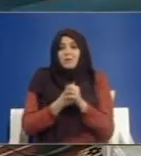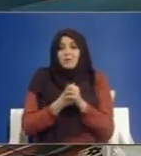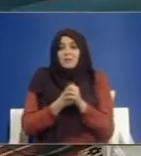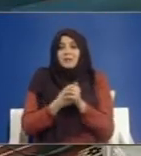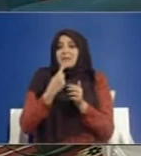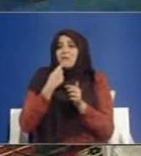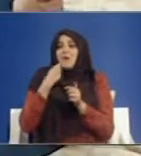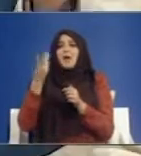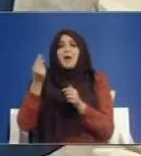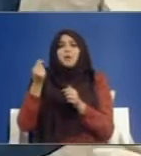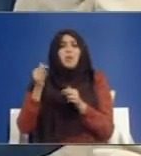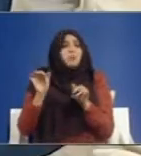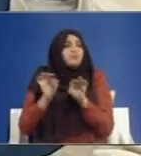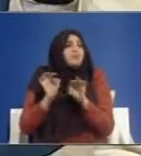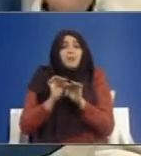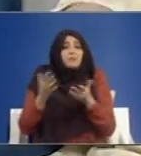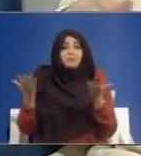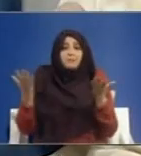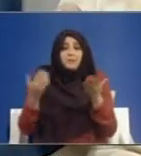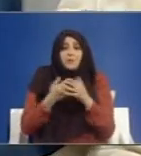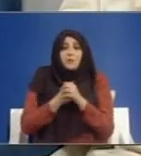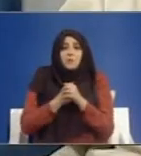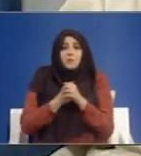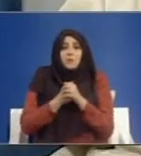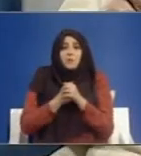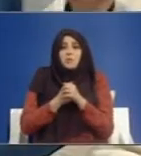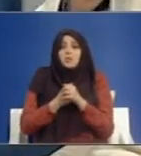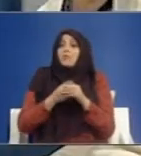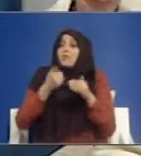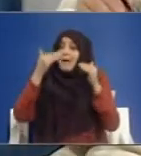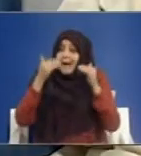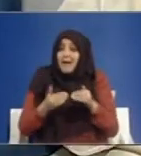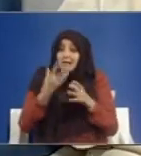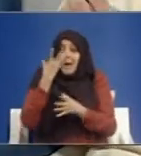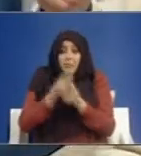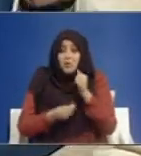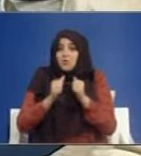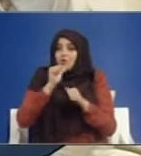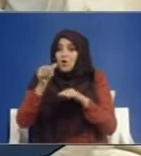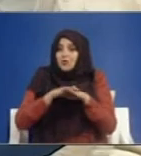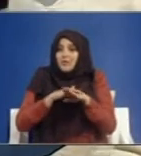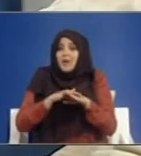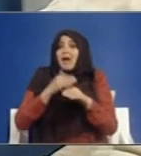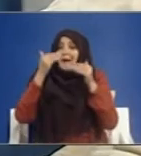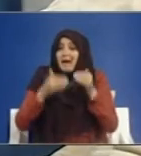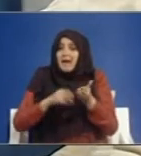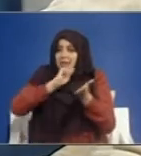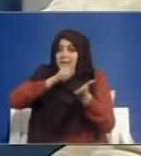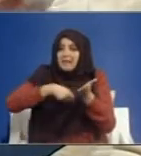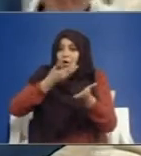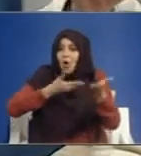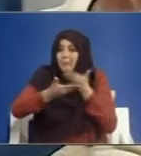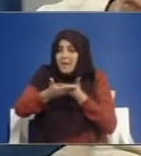مهما فعلتي بهذاك المال ماذا إذن توقف عن الغياب، إذن توقف عن الغياب وتوقف عن التوقيع عن